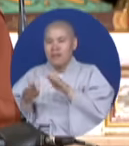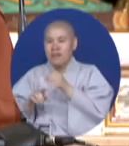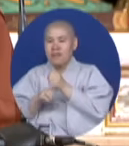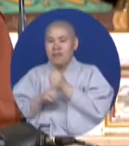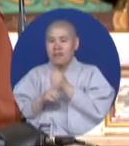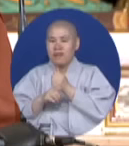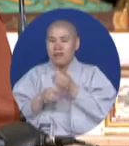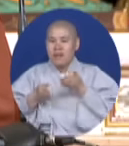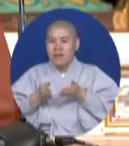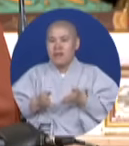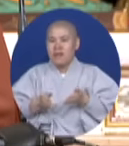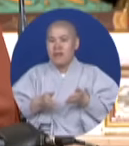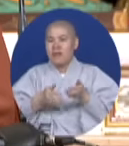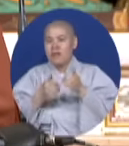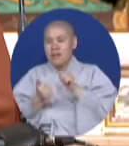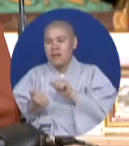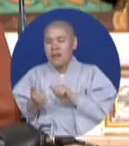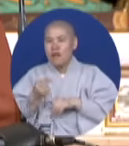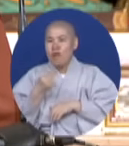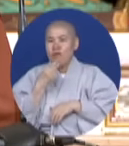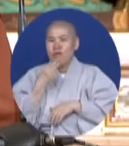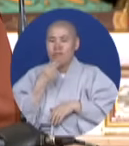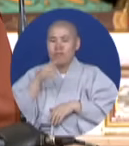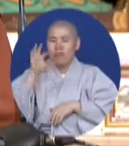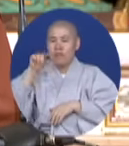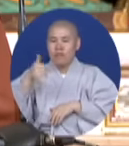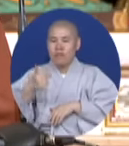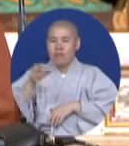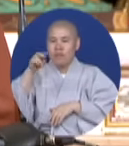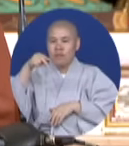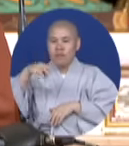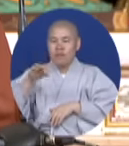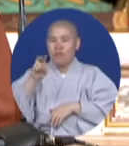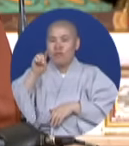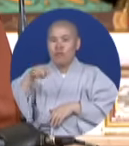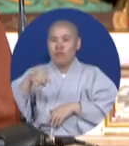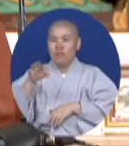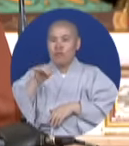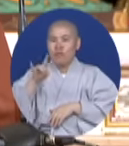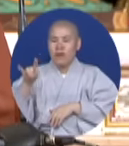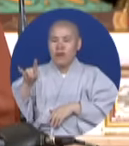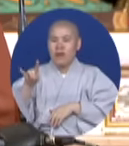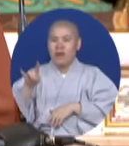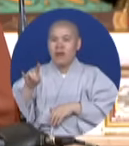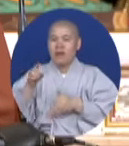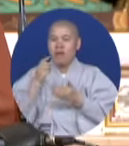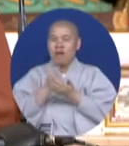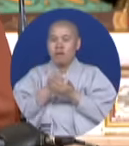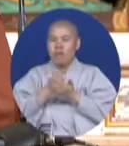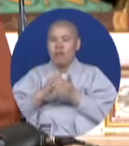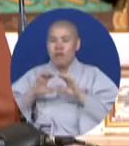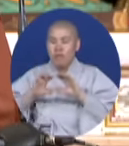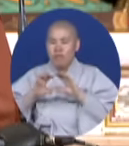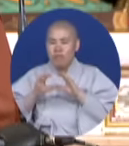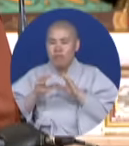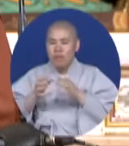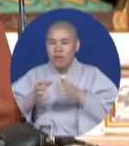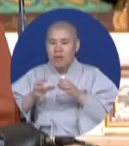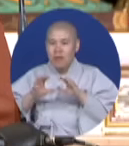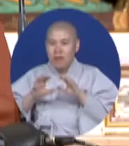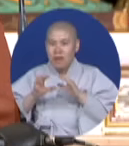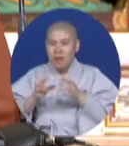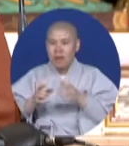이게 그 생사 없는 원흉 무의 법계 일진 세계입니다. 생사 없는 원흉 무의